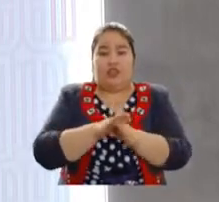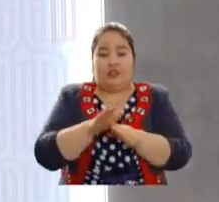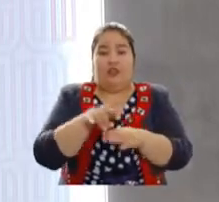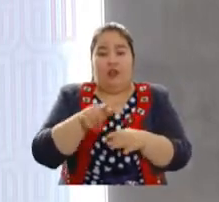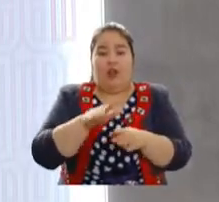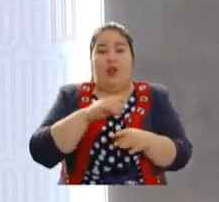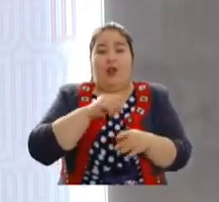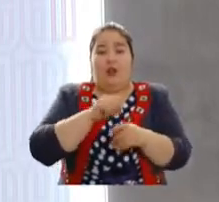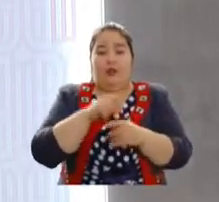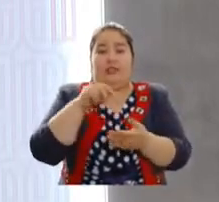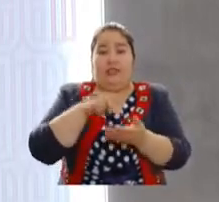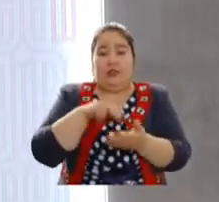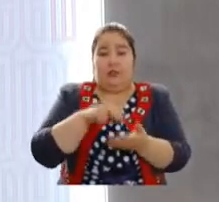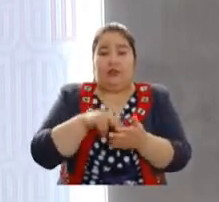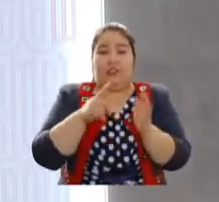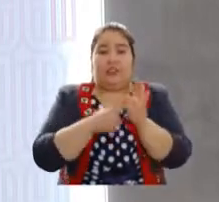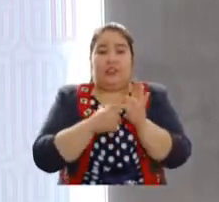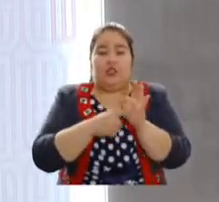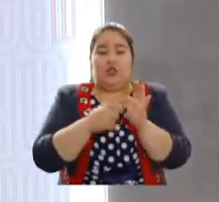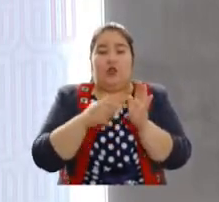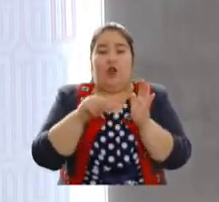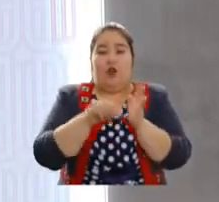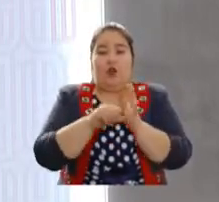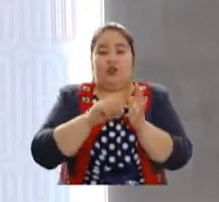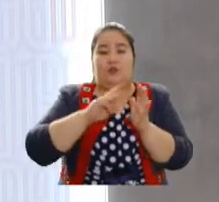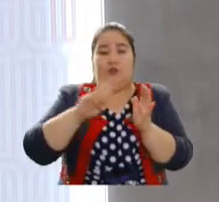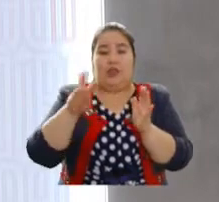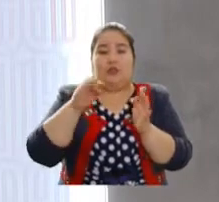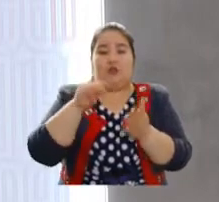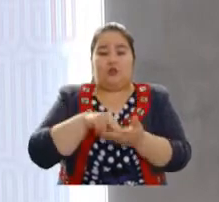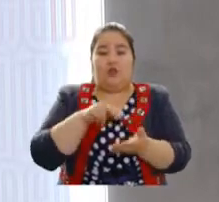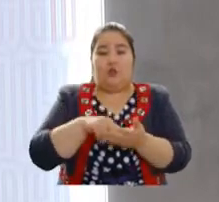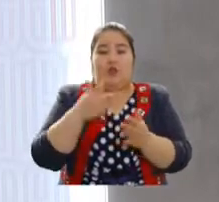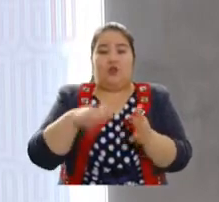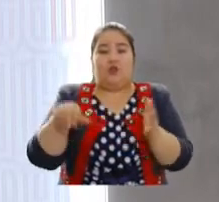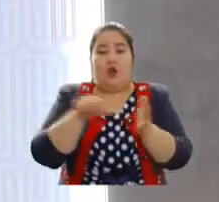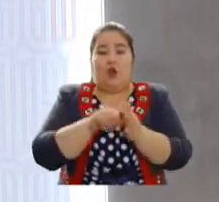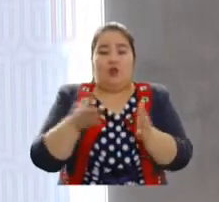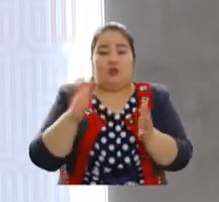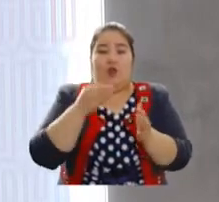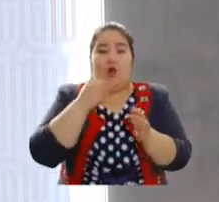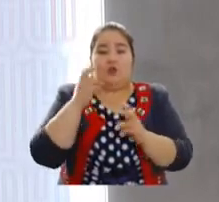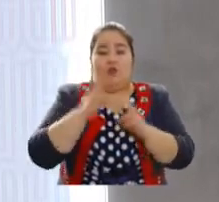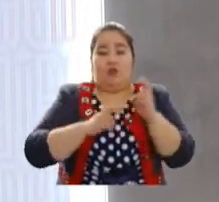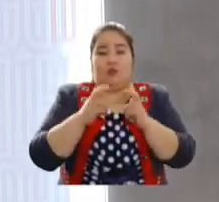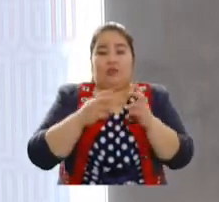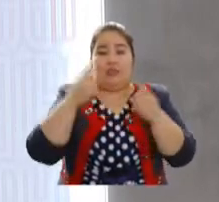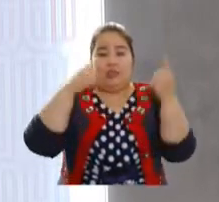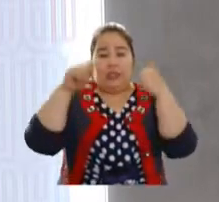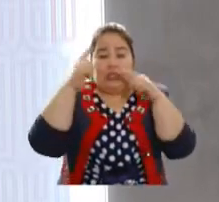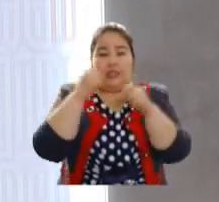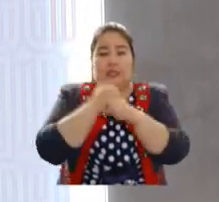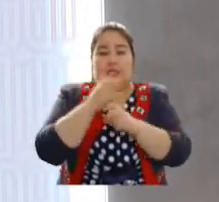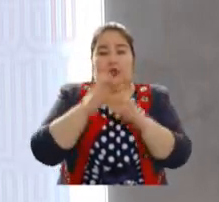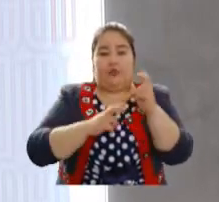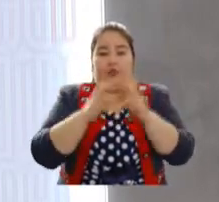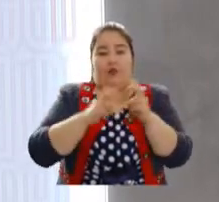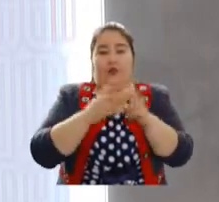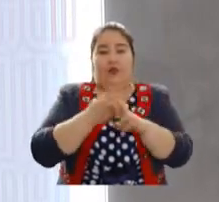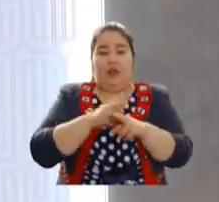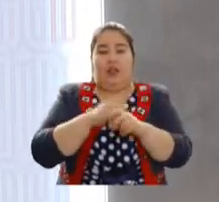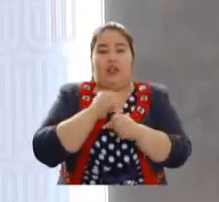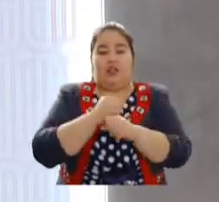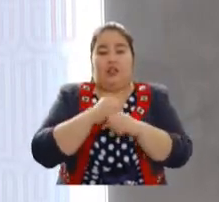amalda qiymati 706 milliard so'mlik 36 ta oziq-ovqat sanoati korxonalari